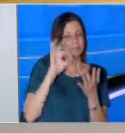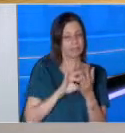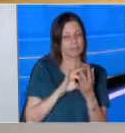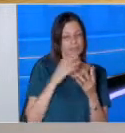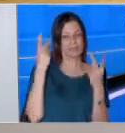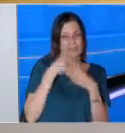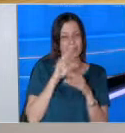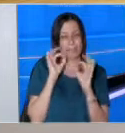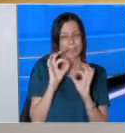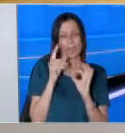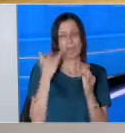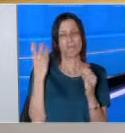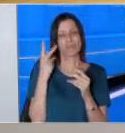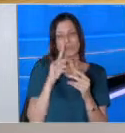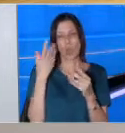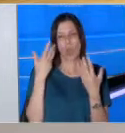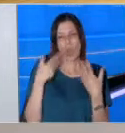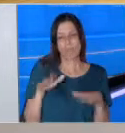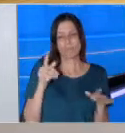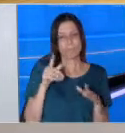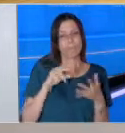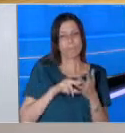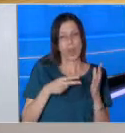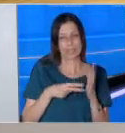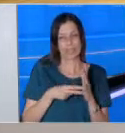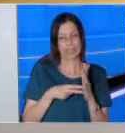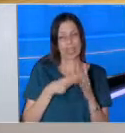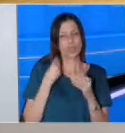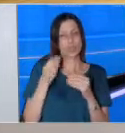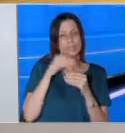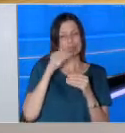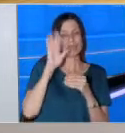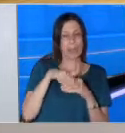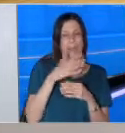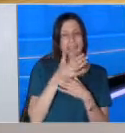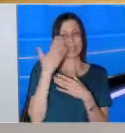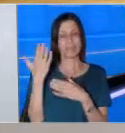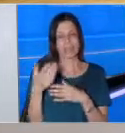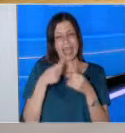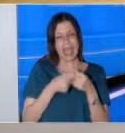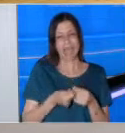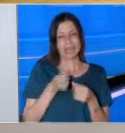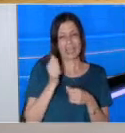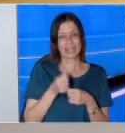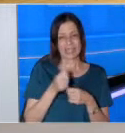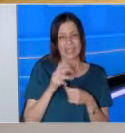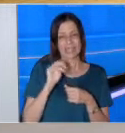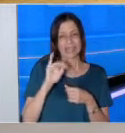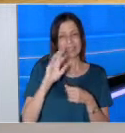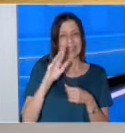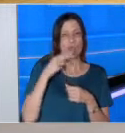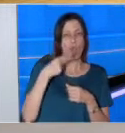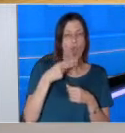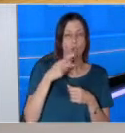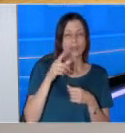חף מפוליטיקה, אותו דבר עושים גם בציונות הדתית, אני אוסיף לך גם את ימינה, ואת חבר הכנסת ניר אורבך שבשעה האחרונה מצייץ